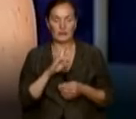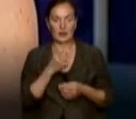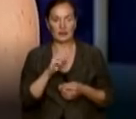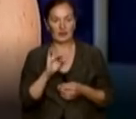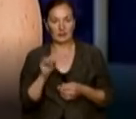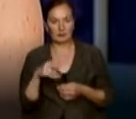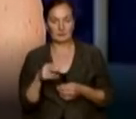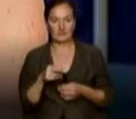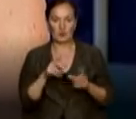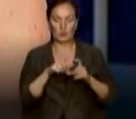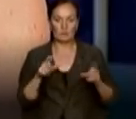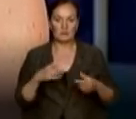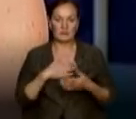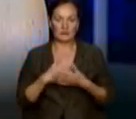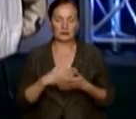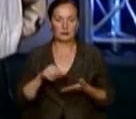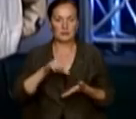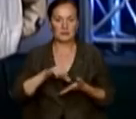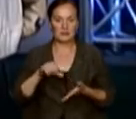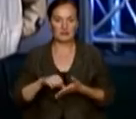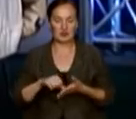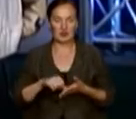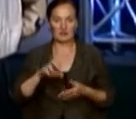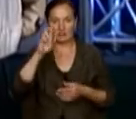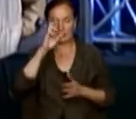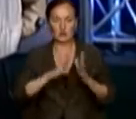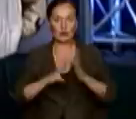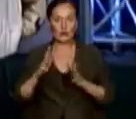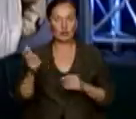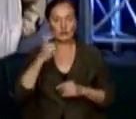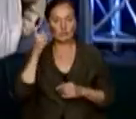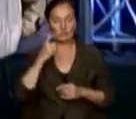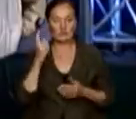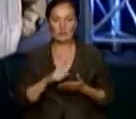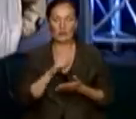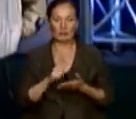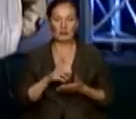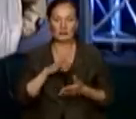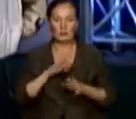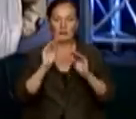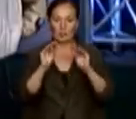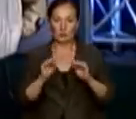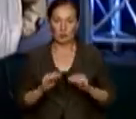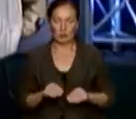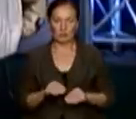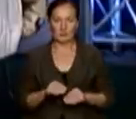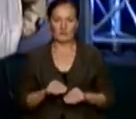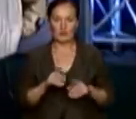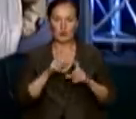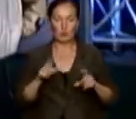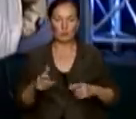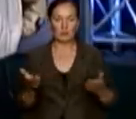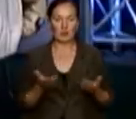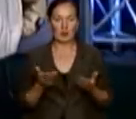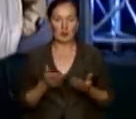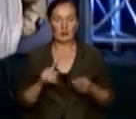активістів, представників Держлісгоспу. Повинні складатися протоколи, і люди повинні, ті люди, які